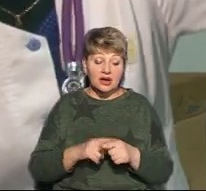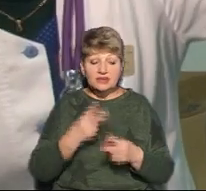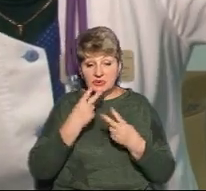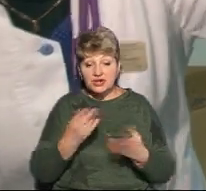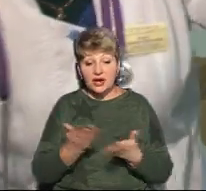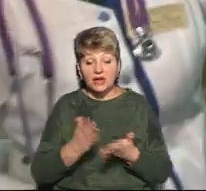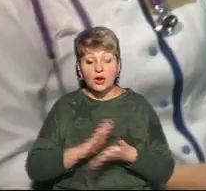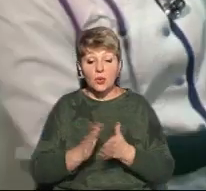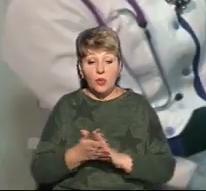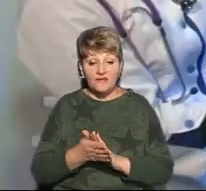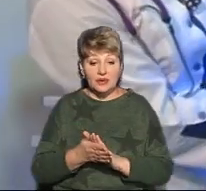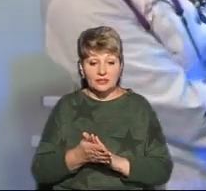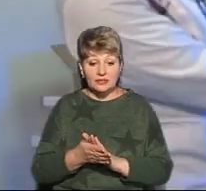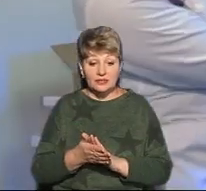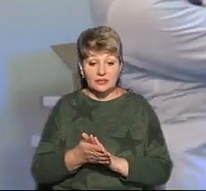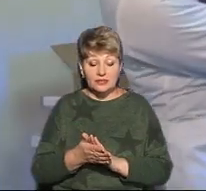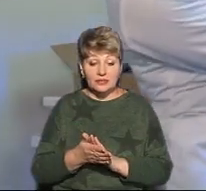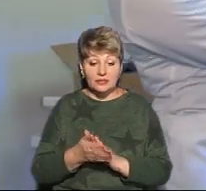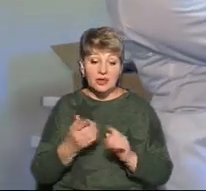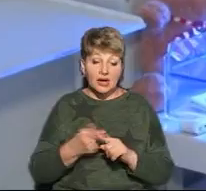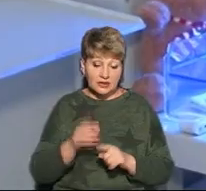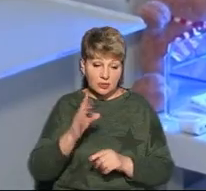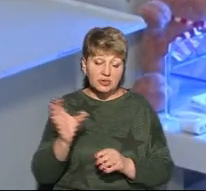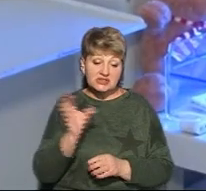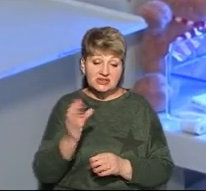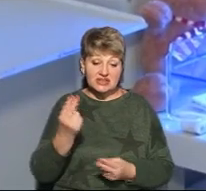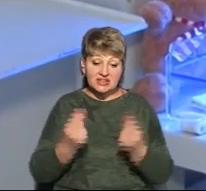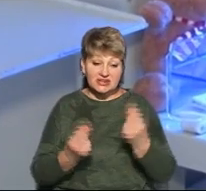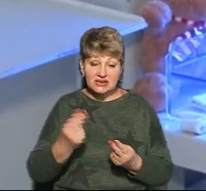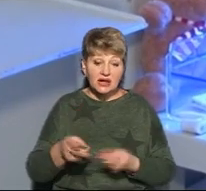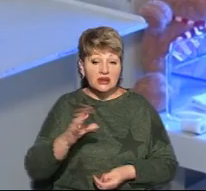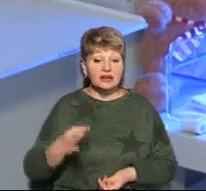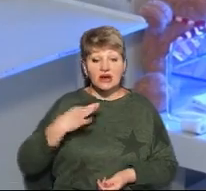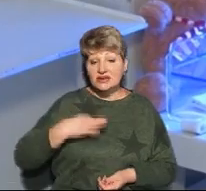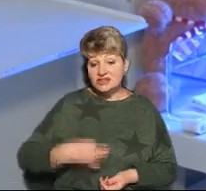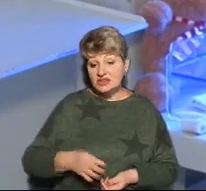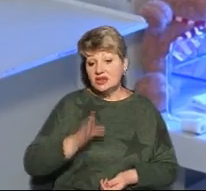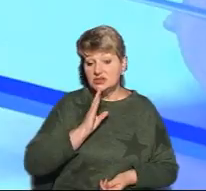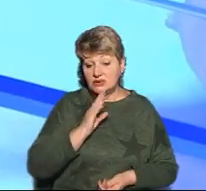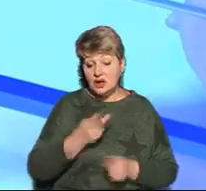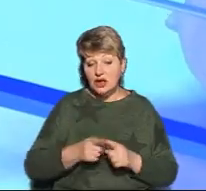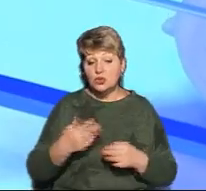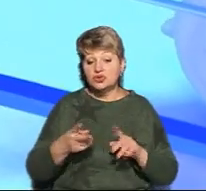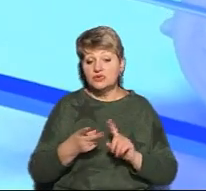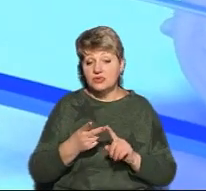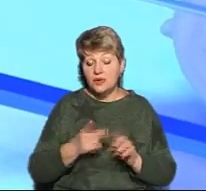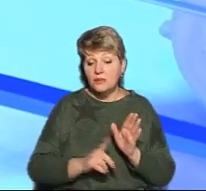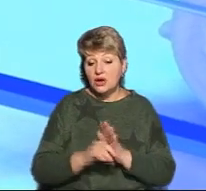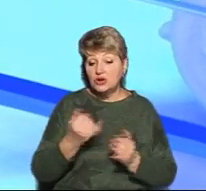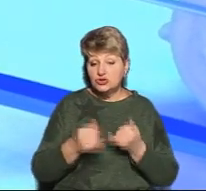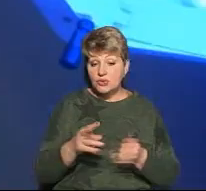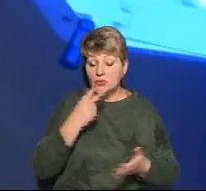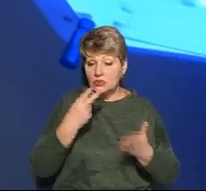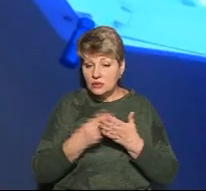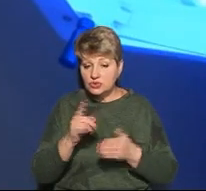знаходиться. Якщо вона знаходиться в таких умовах, то ми боком от такий буде колір. Для сина Наталі Таці така процедура друга. На початку жовтня